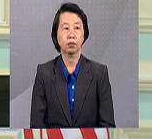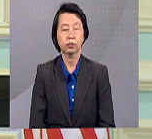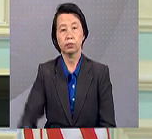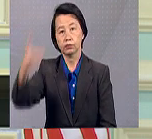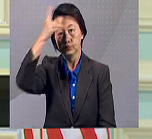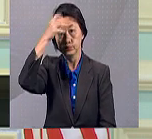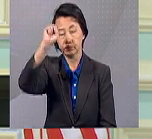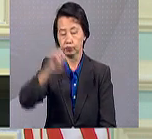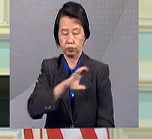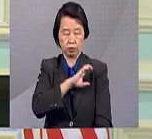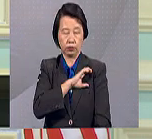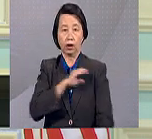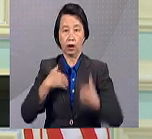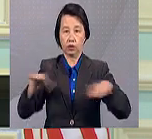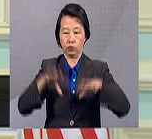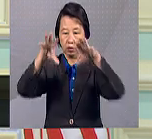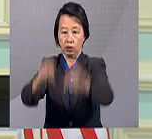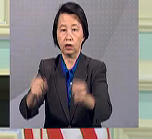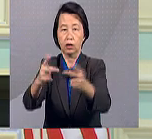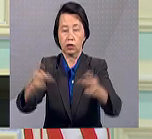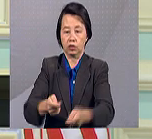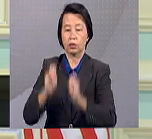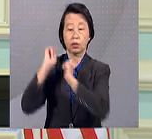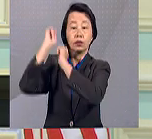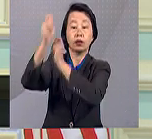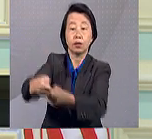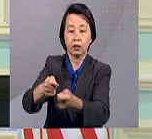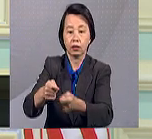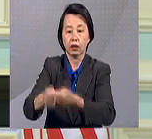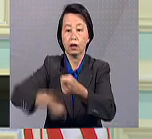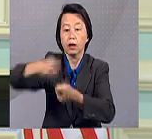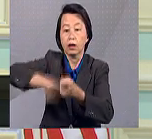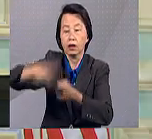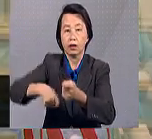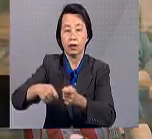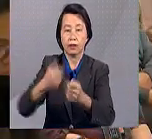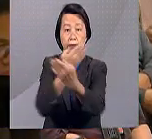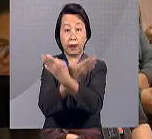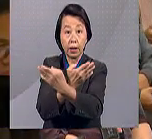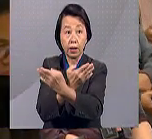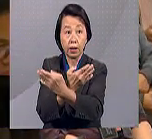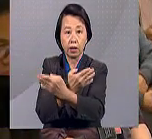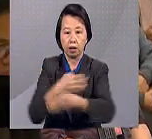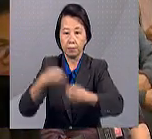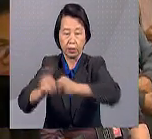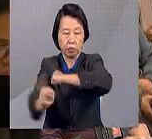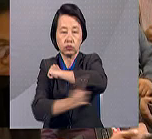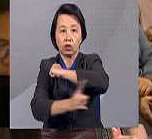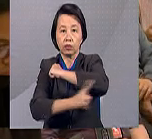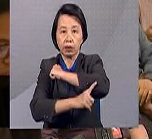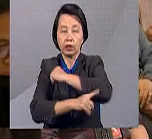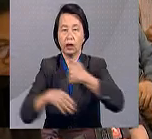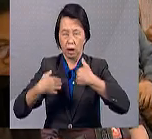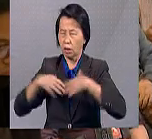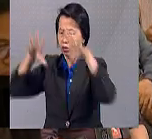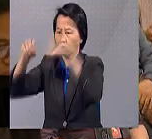Datuk Sri, PDRM ada membuat serbuan di kolam pancing Jugra Banting dan bau pemancing ni ke balai dan mereka dikenakan kompaun. Dan ada juga